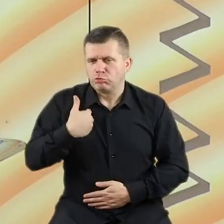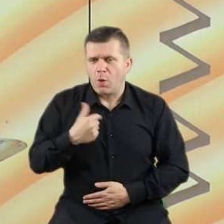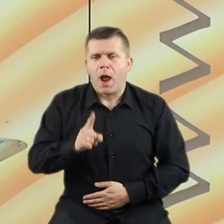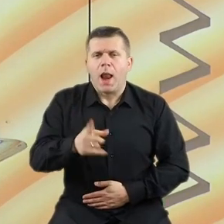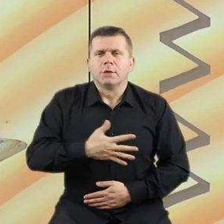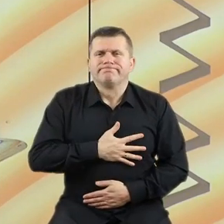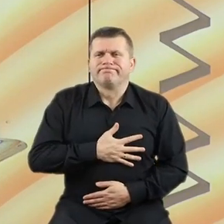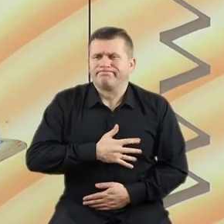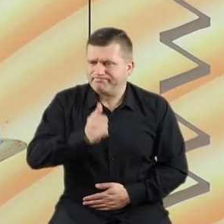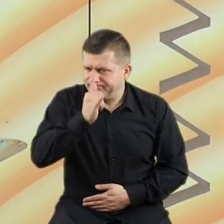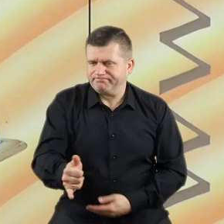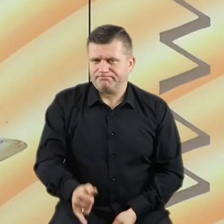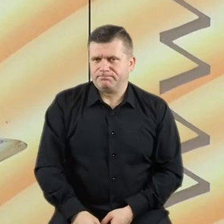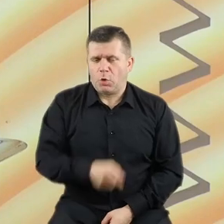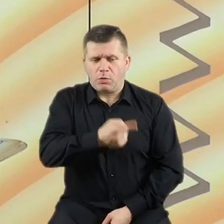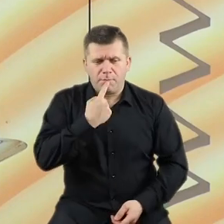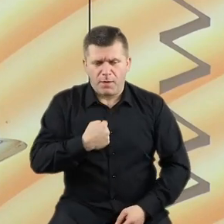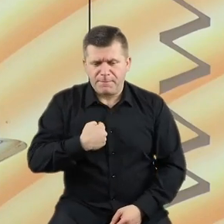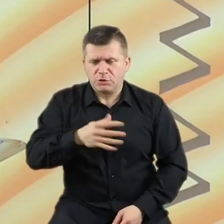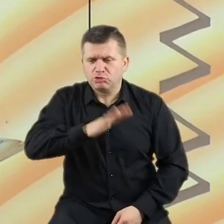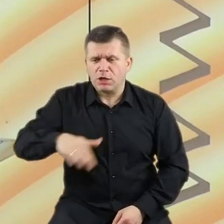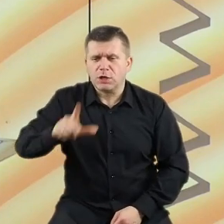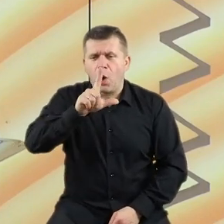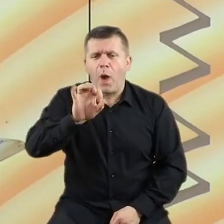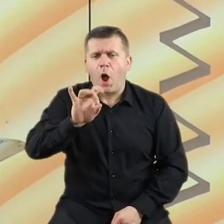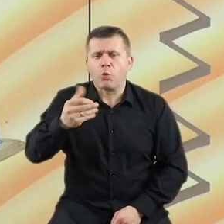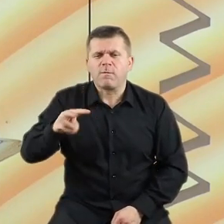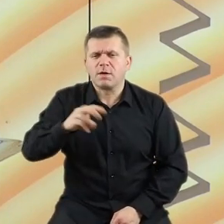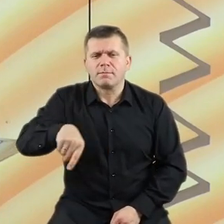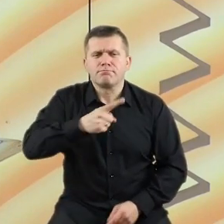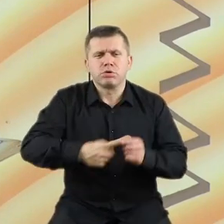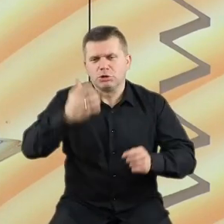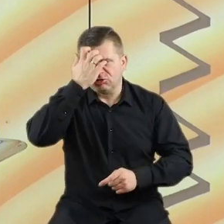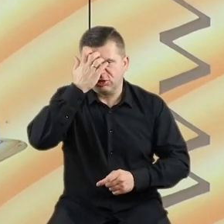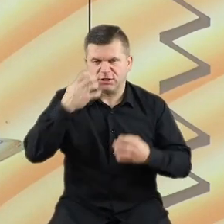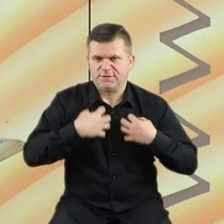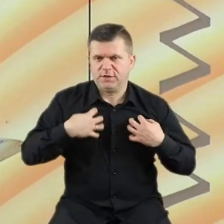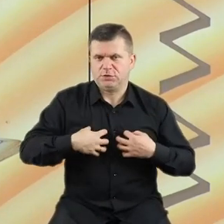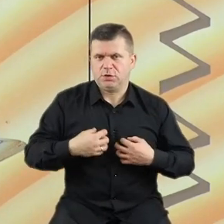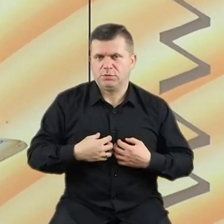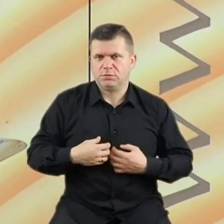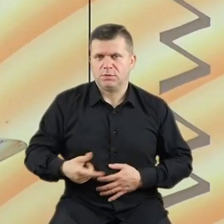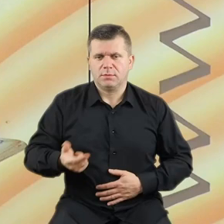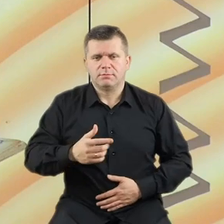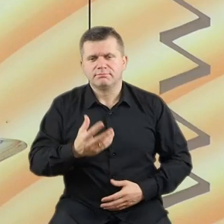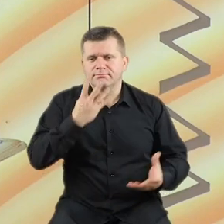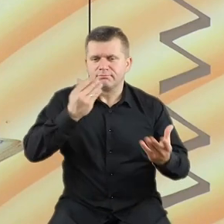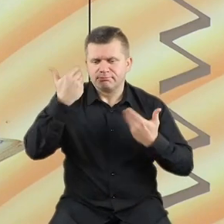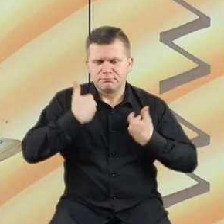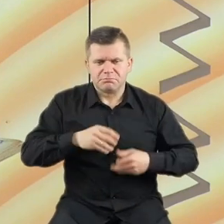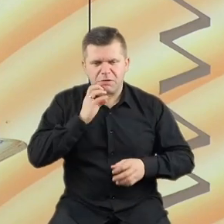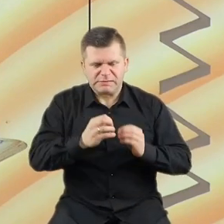w stanie. Ona mi zresztą powiedziała, że my dzieci łagrów to byliśmy jak takie dzikie zwierzątka. Że na zewnątrz bardzo takie